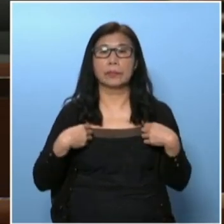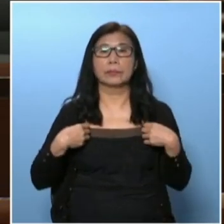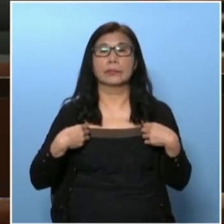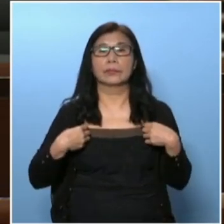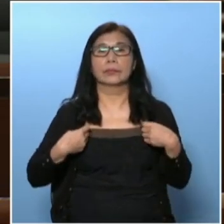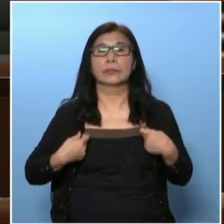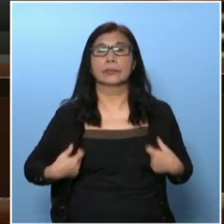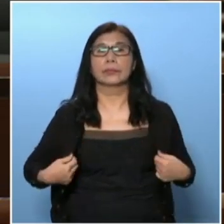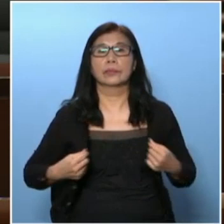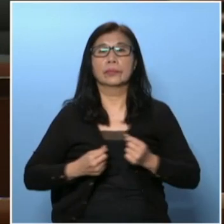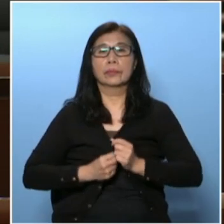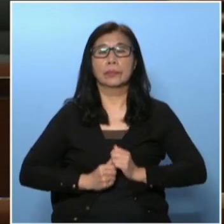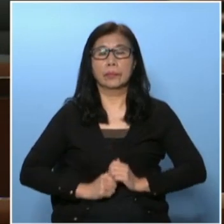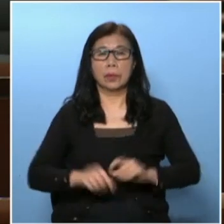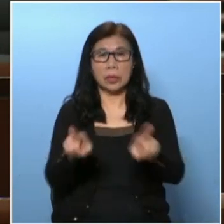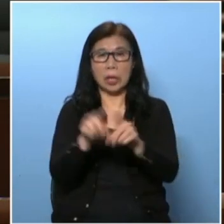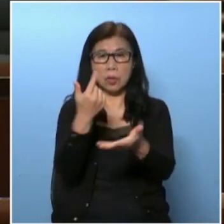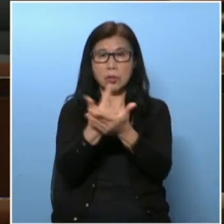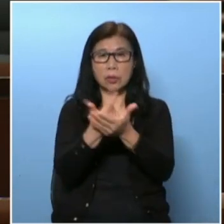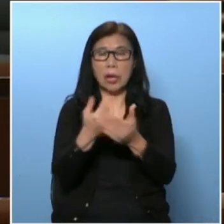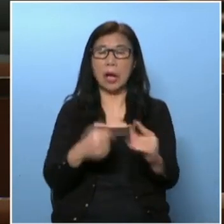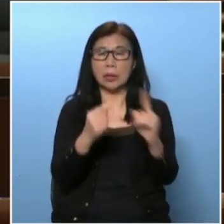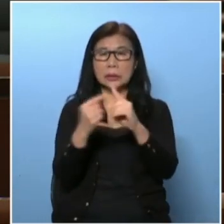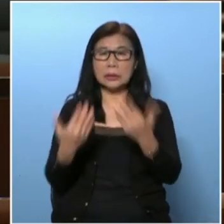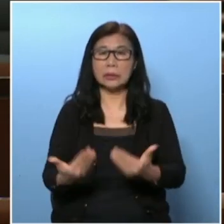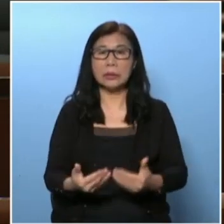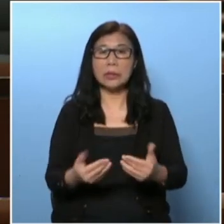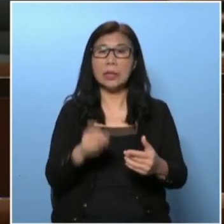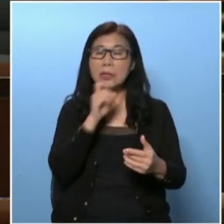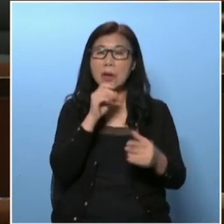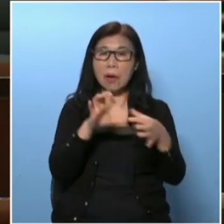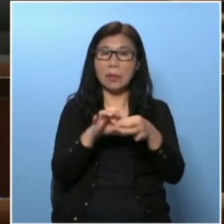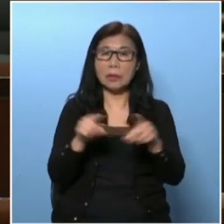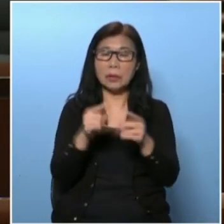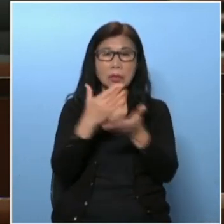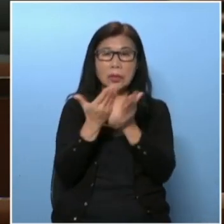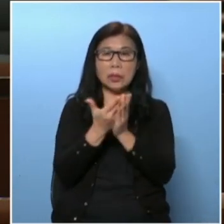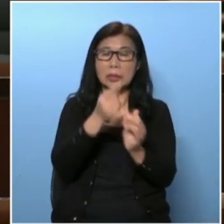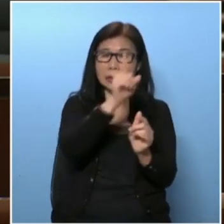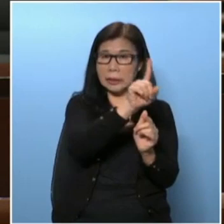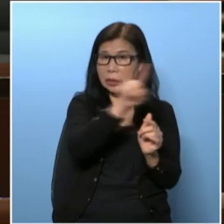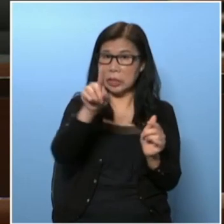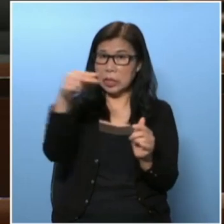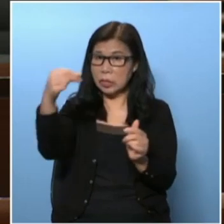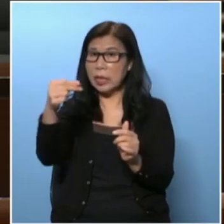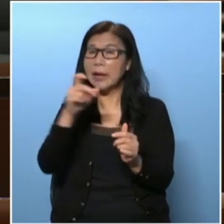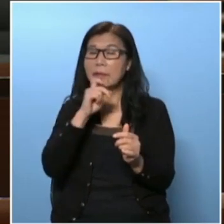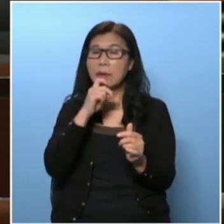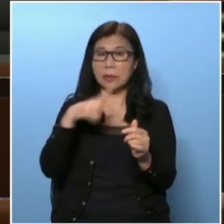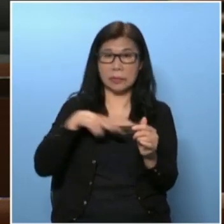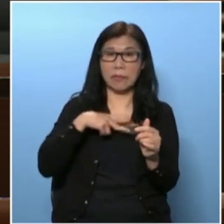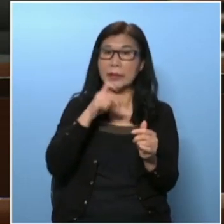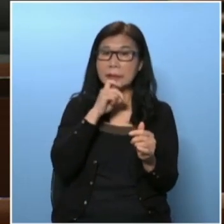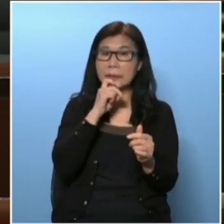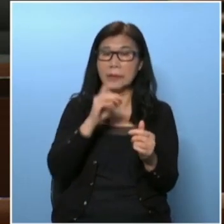相當之咧係即係令如果有觸犯到上述嗰七樣嘅情況